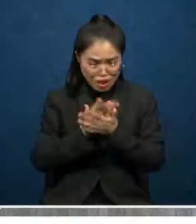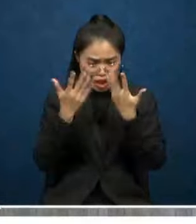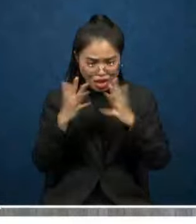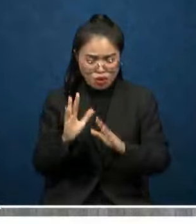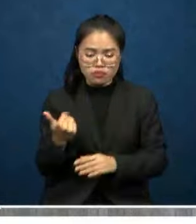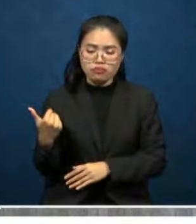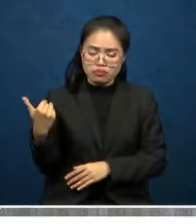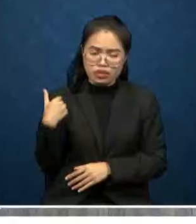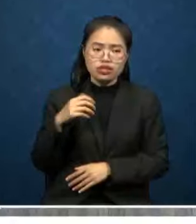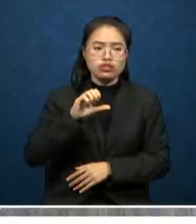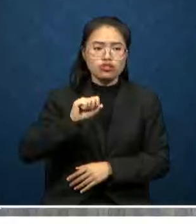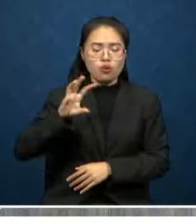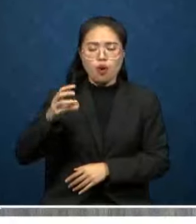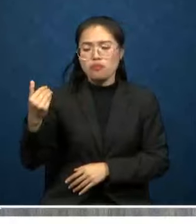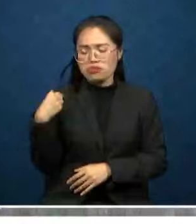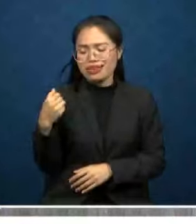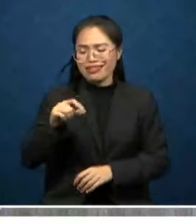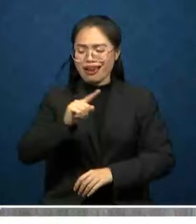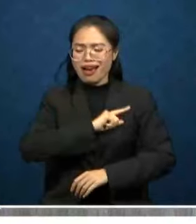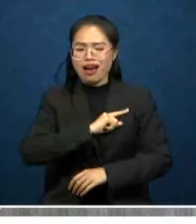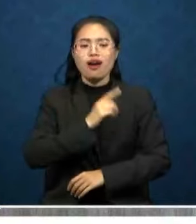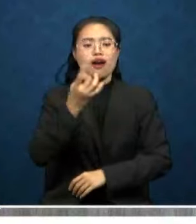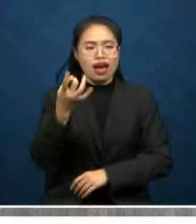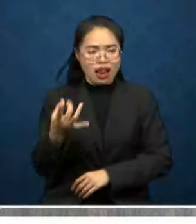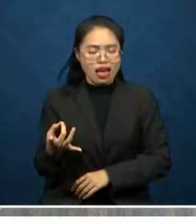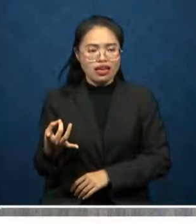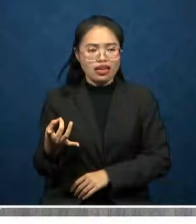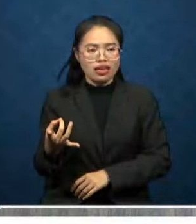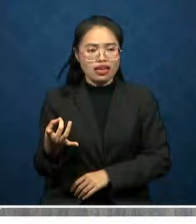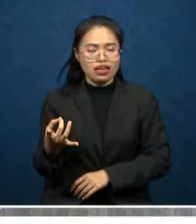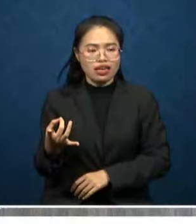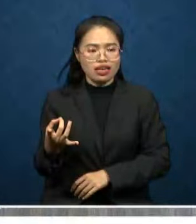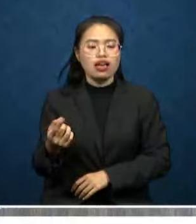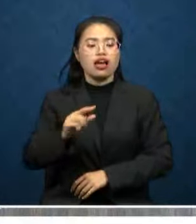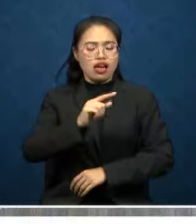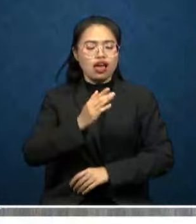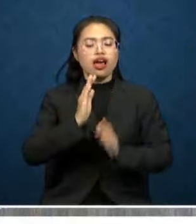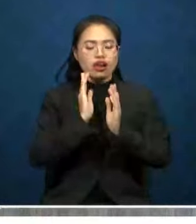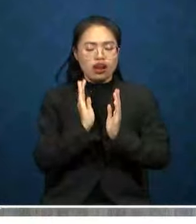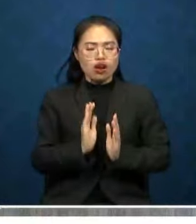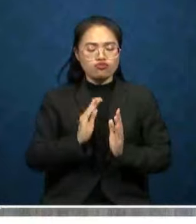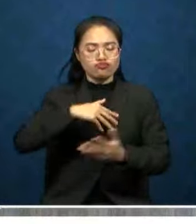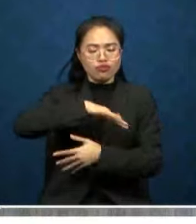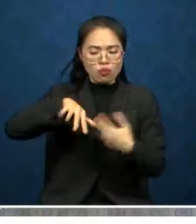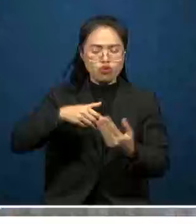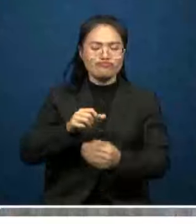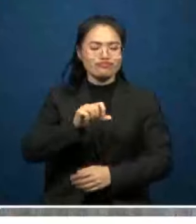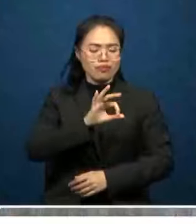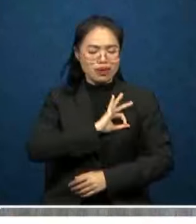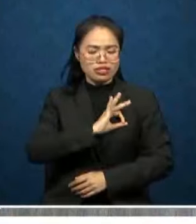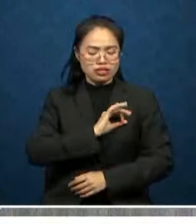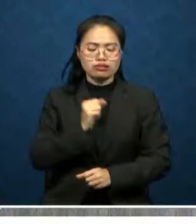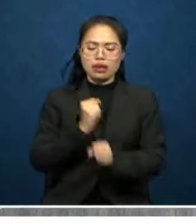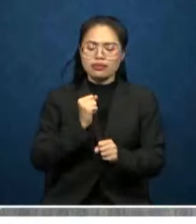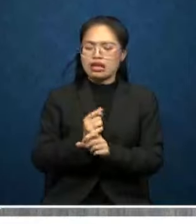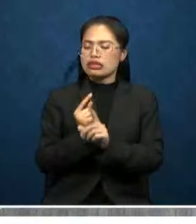สมาชิกวุฒิสภาไว้ทำอะไรเราได้ทำหน้าที่สมกับที่เราได้ไปยานปฏิญาณตนไว้